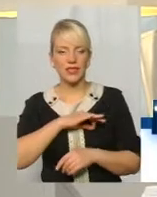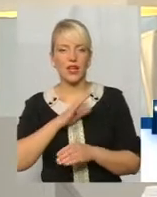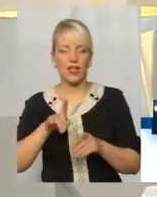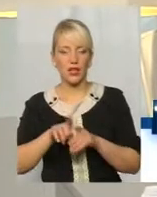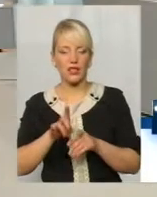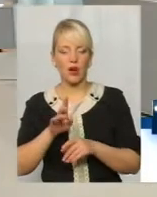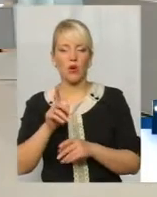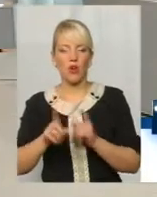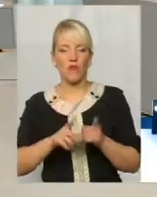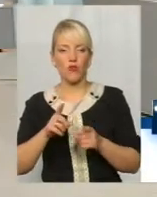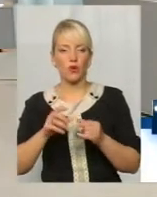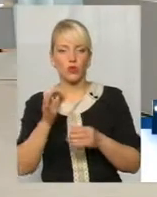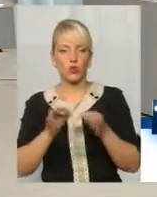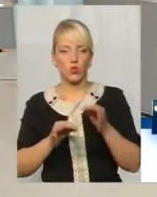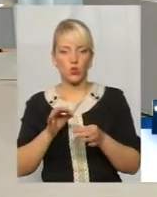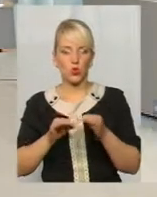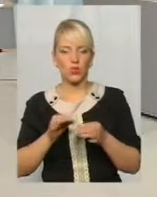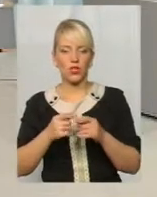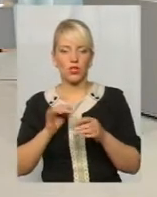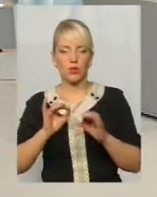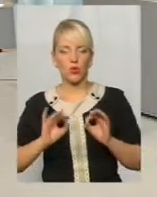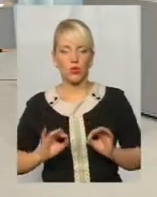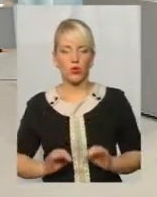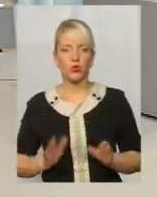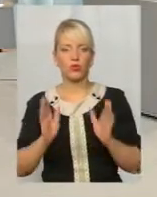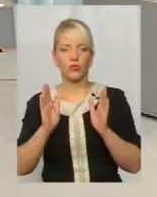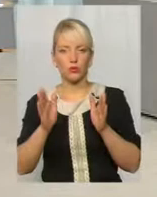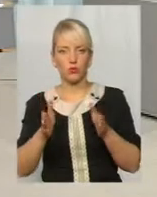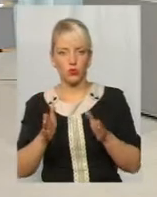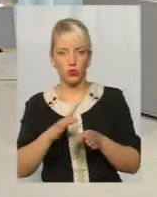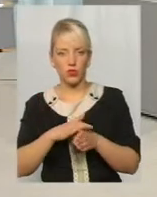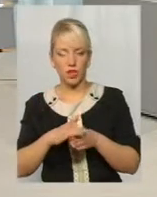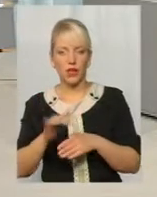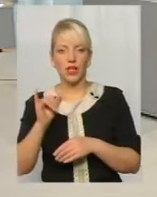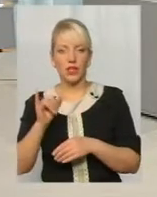реформа судової гілки влади, реформа прокуратури все-таки відбудеться. І